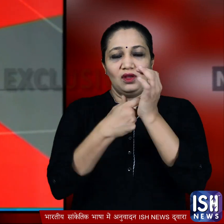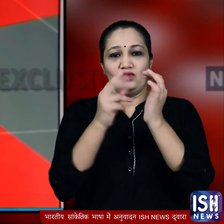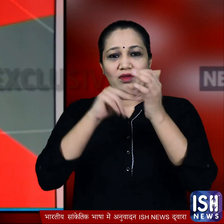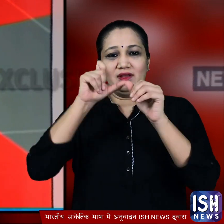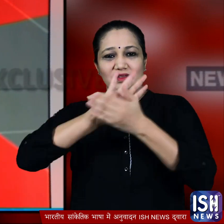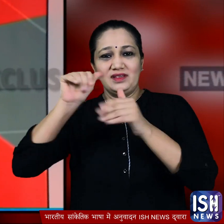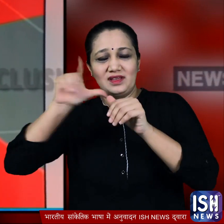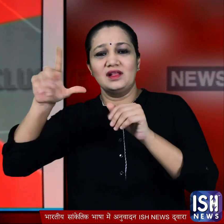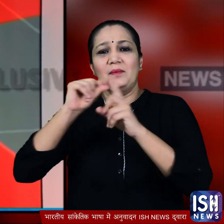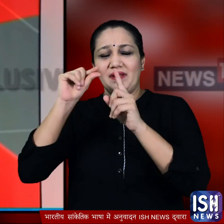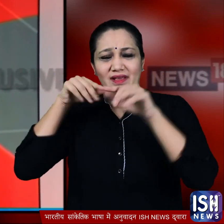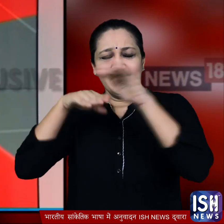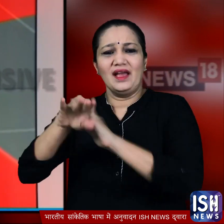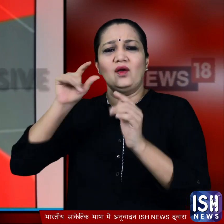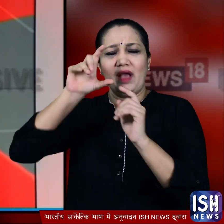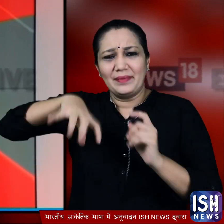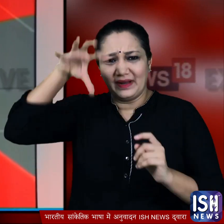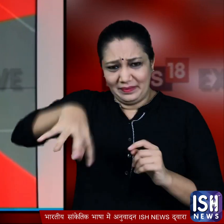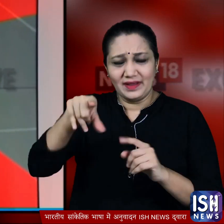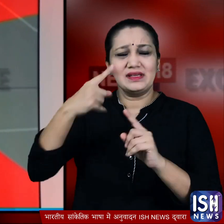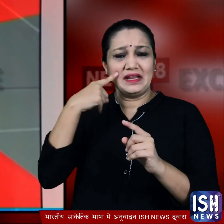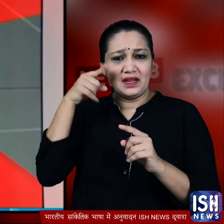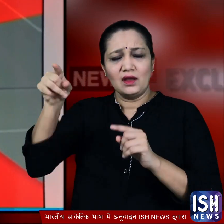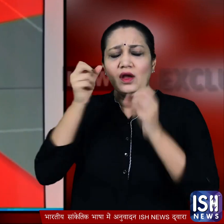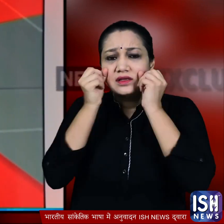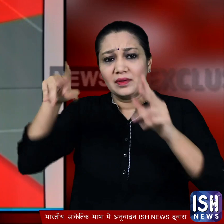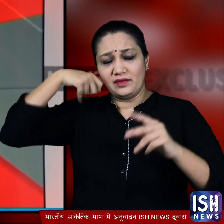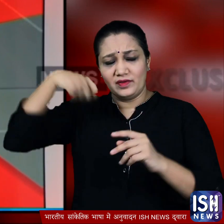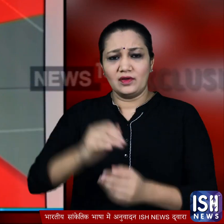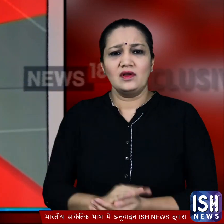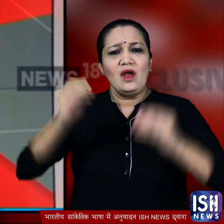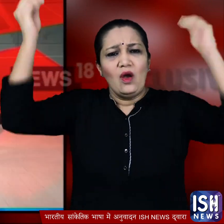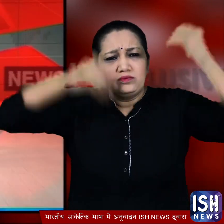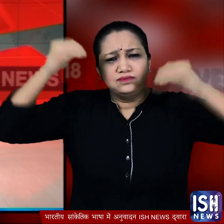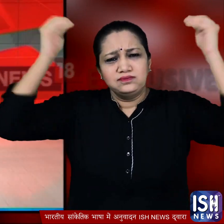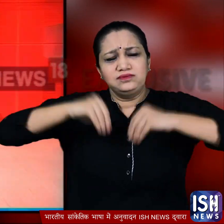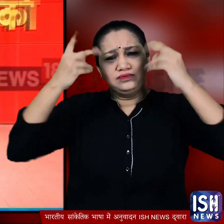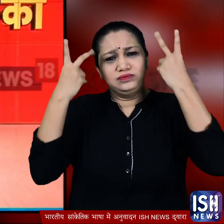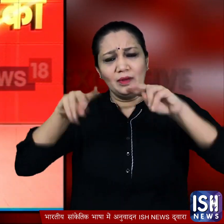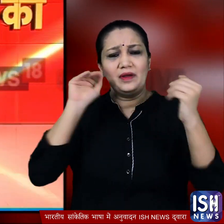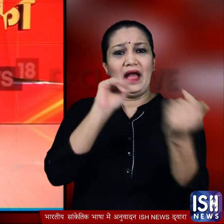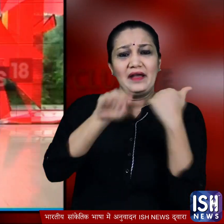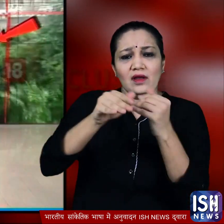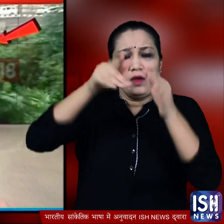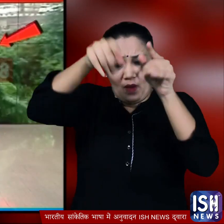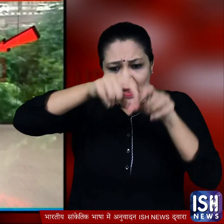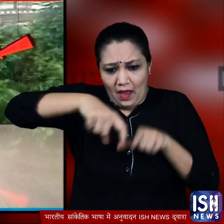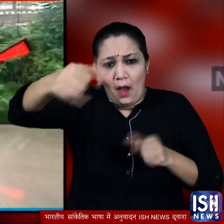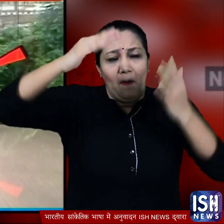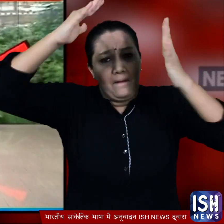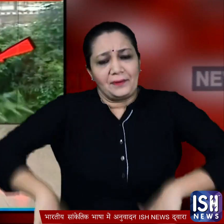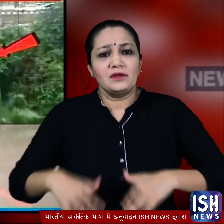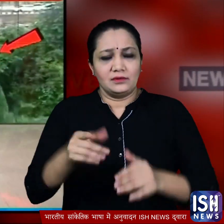अरुणाचल प्रदेश की राजधानी ईटानगर से एक चौंकाने वाली तस्वीर सामने आई, जहां भारी बारिश की वजह से नेशनल हाईवे का एक हिस्सा ढह